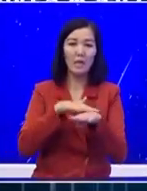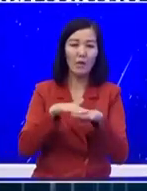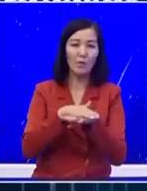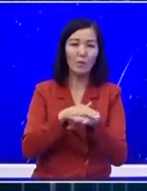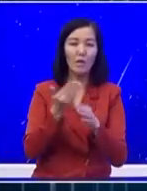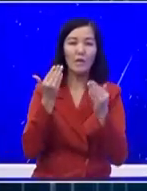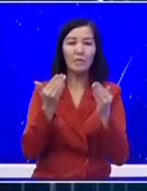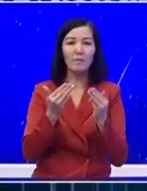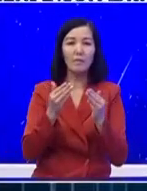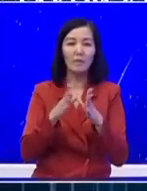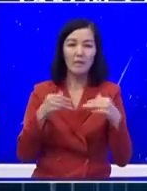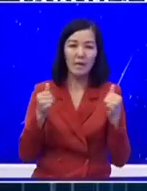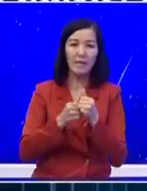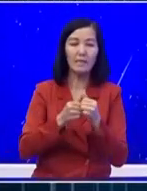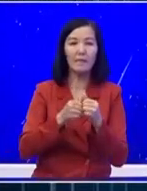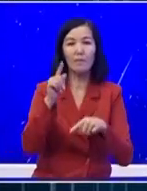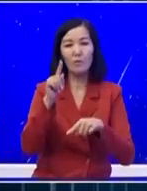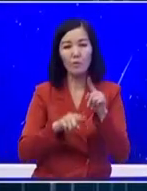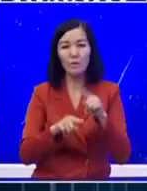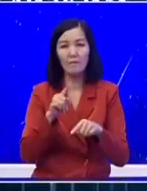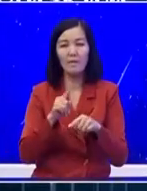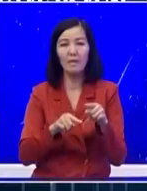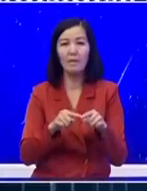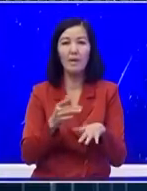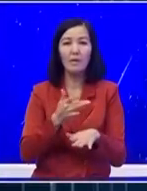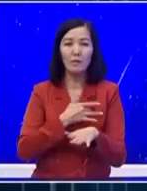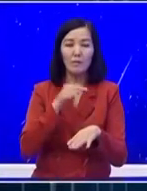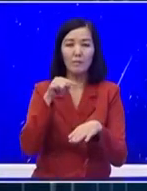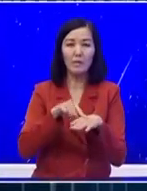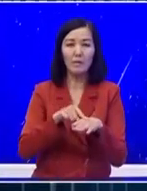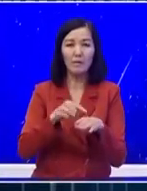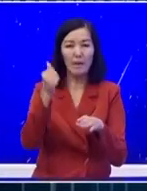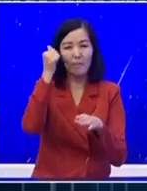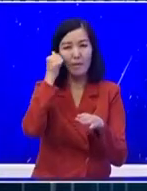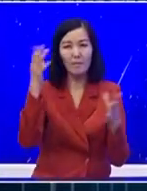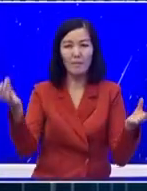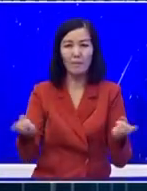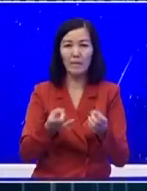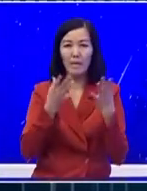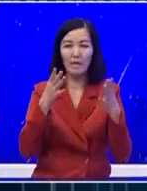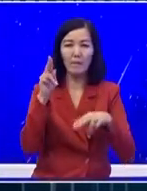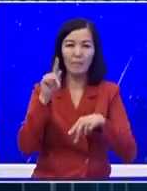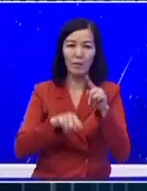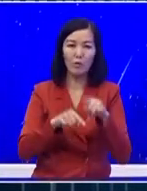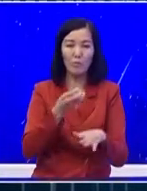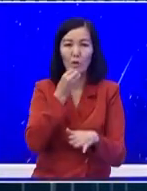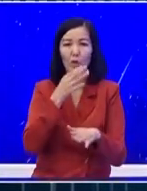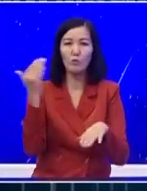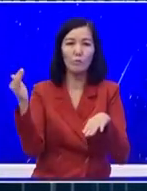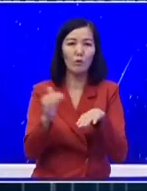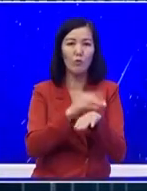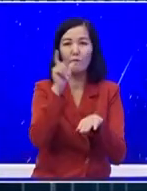утратой ее родным и близким. В нашей памяти Гульжан Сулейменова останется ярким патриотом, хорошим и добрым